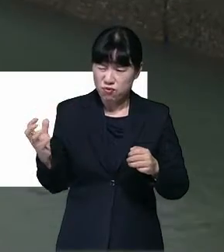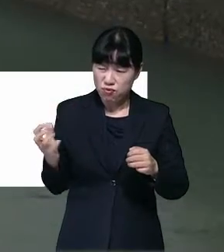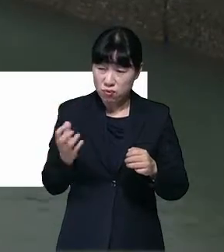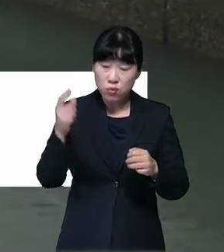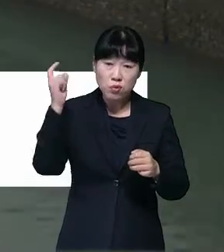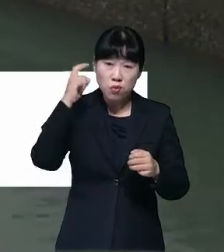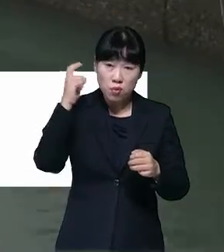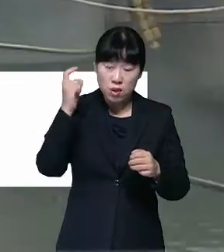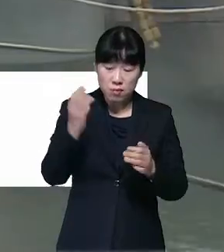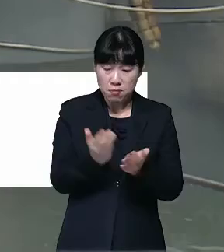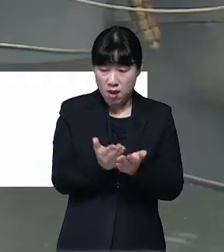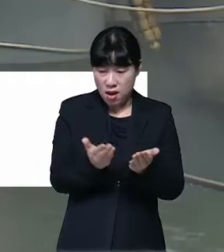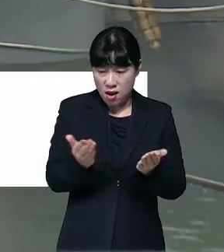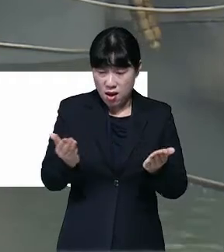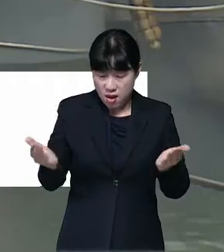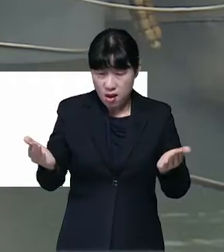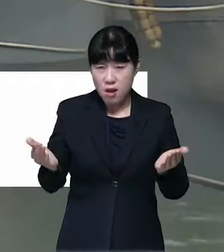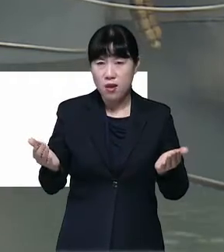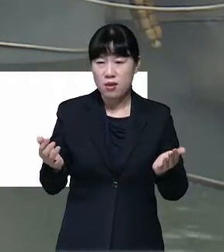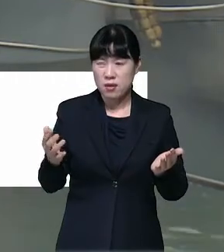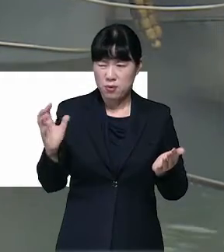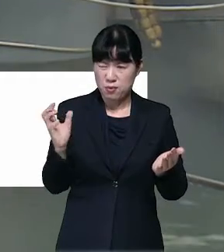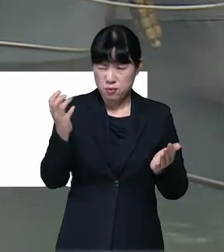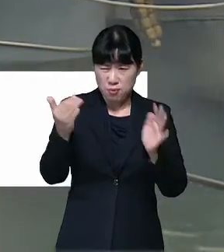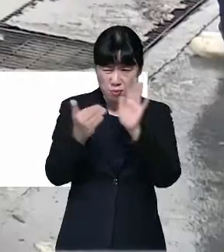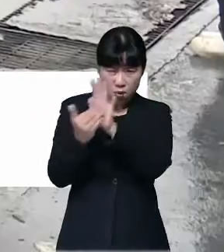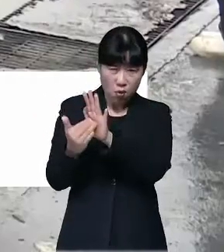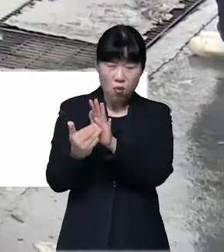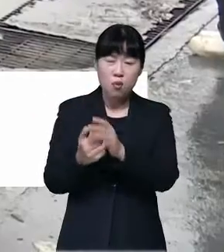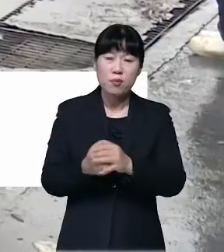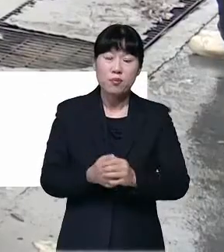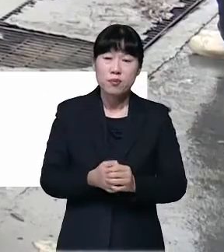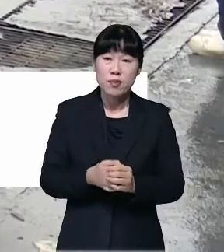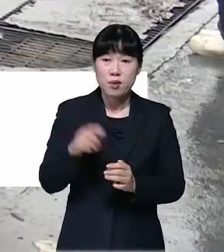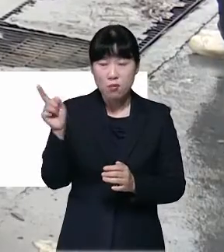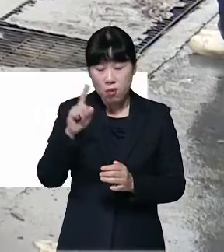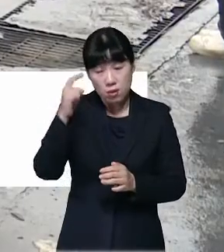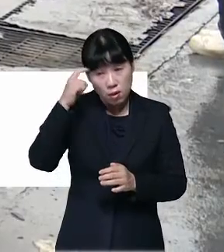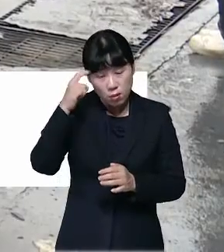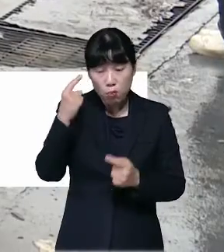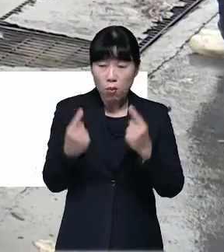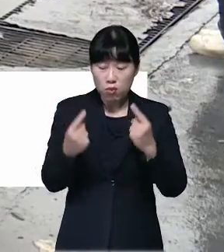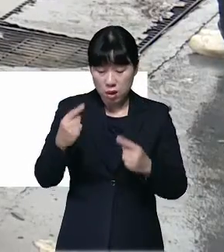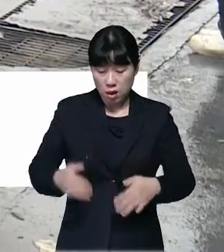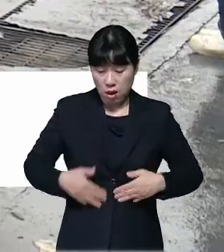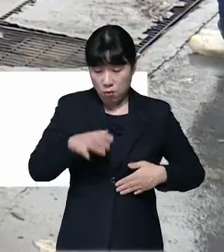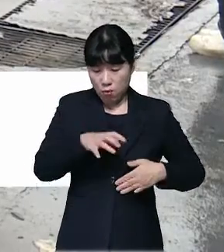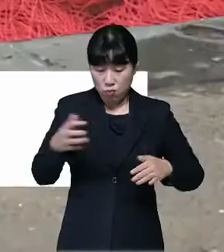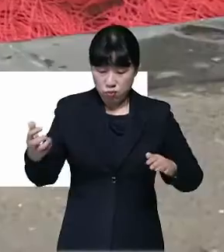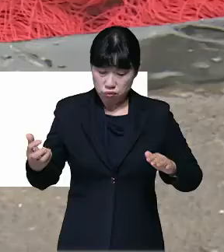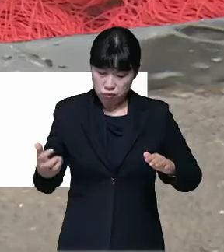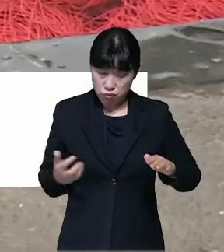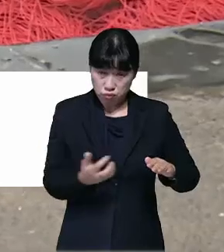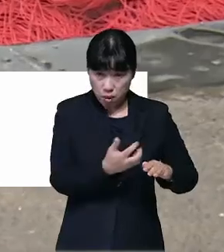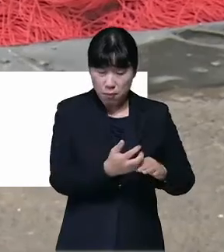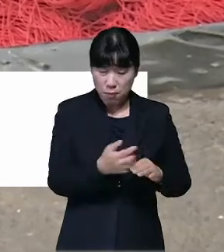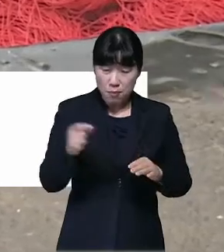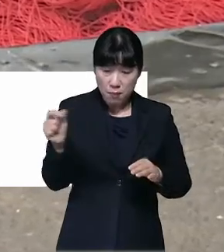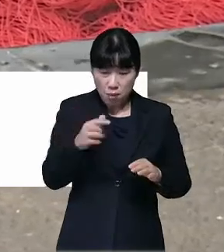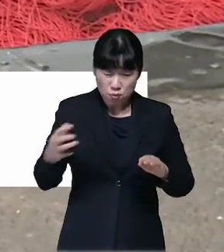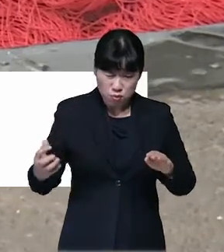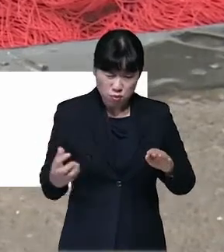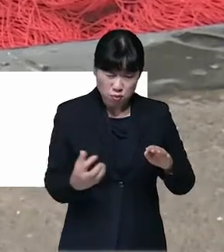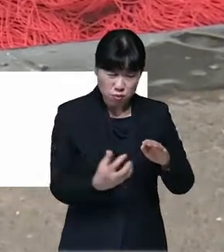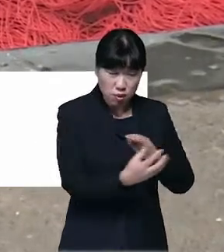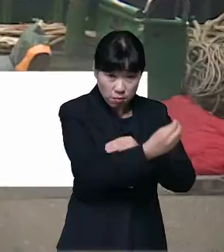올라온다는 소식에 항구에는 피항을 온 선박들로 가득 찼습니다. 다행히 예상보다 태풍이 남쪽으로 내려갔고 빠르게